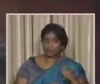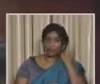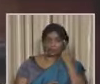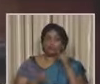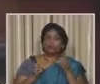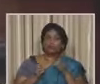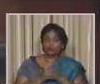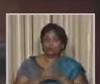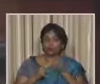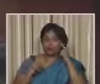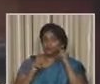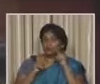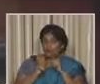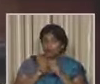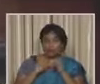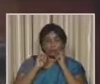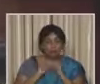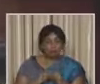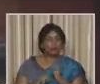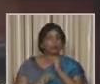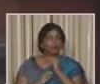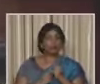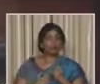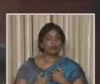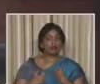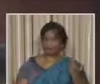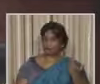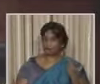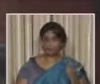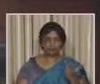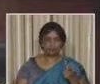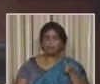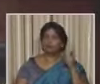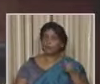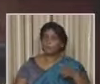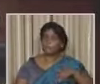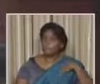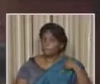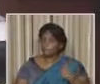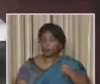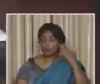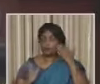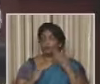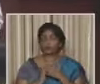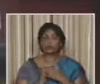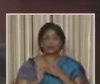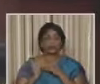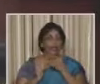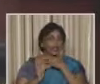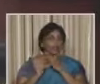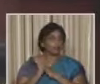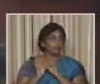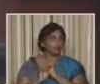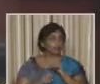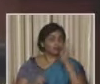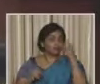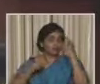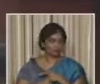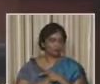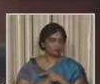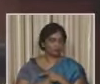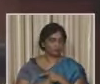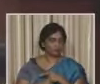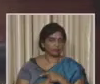மீது முன்வைக்கப்பட்டுள்ள இந்த குற்றச்சாட்டிலிருந்து விடுபட முடியாது. சேனல் 4 அலைவரிசை முன்வைத்த கருத்துக்கள் மூலமாக இது